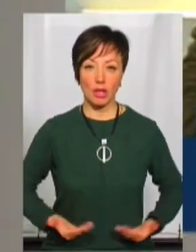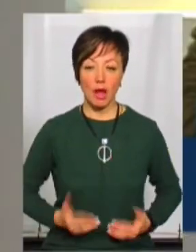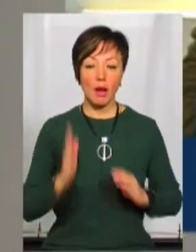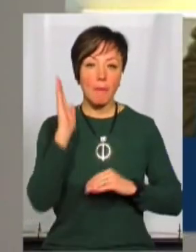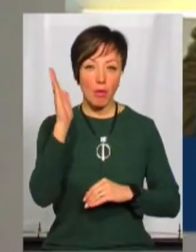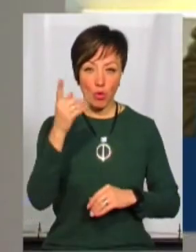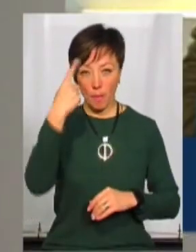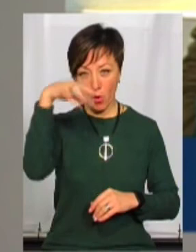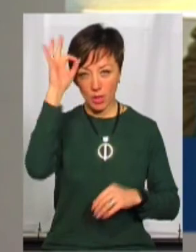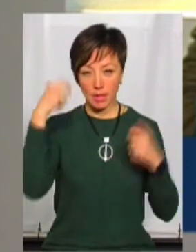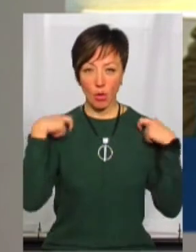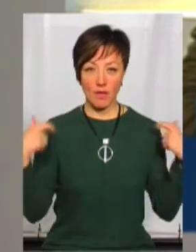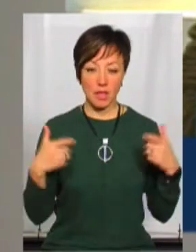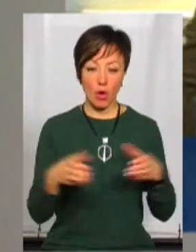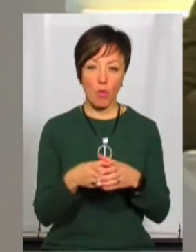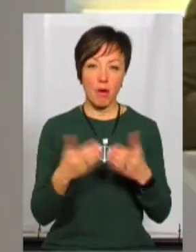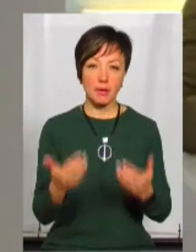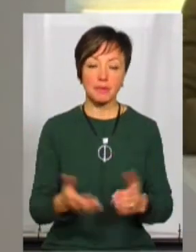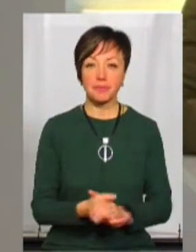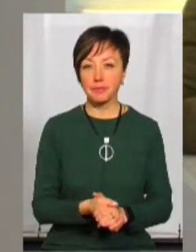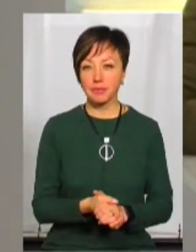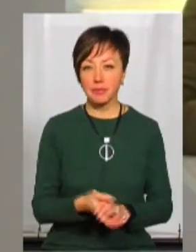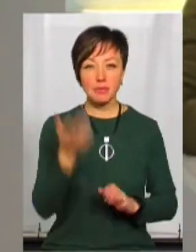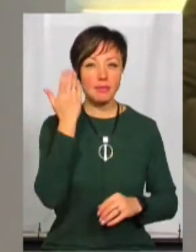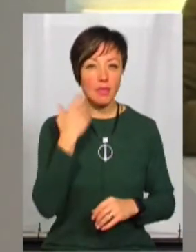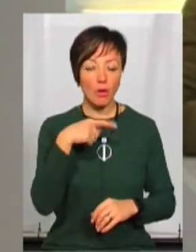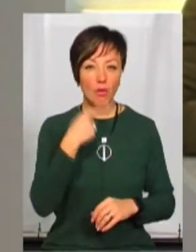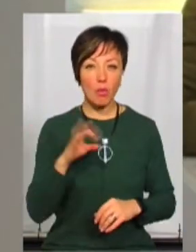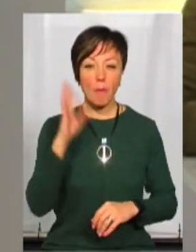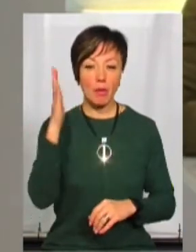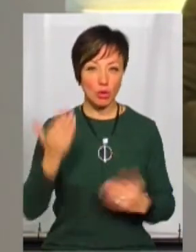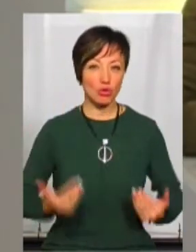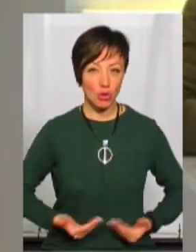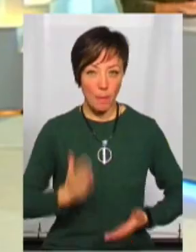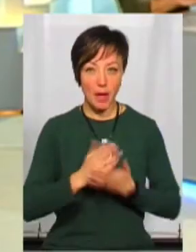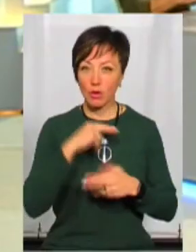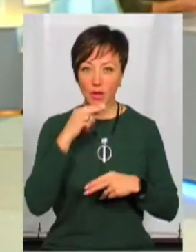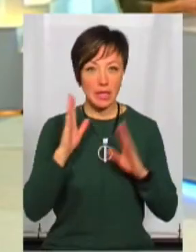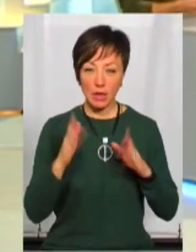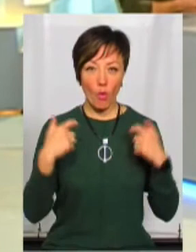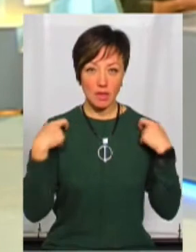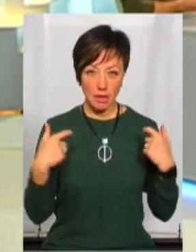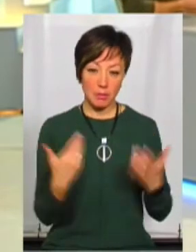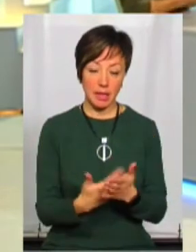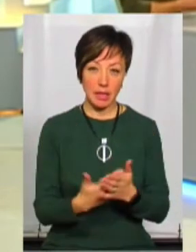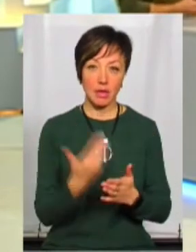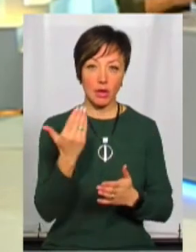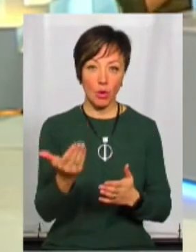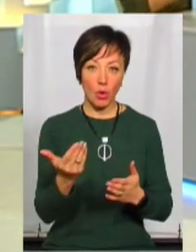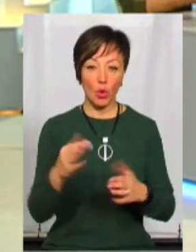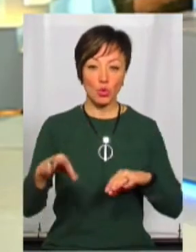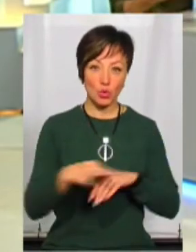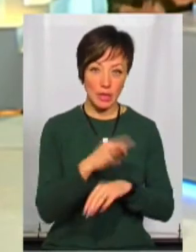для майбутнього поліцейського офіцера громади. І коли ми говоримо про майбутнє житло, мається на увазі не тільки для офіцера, а, до прикладу, і для